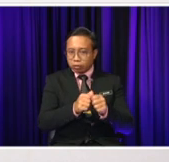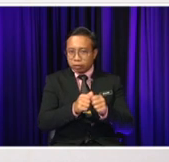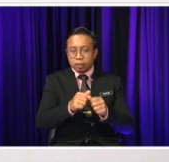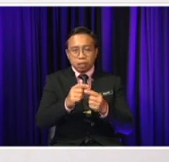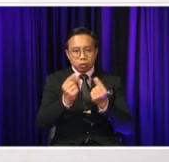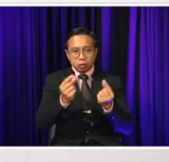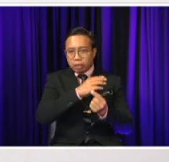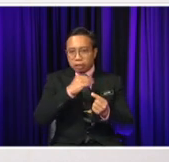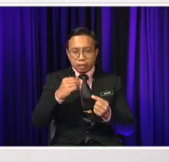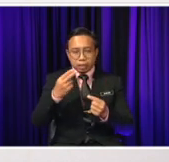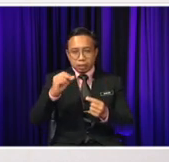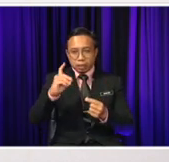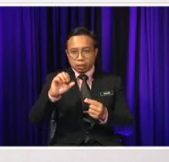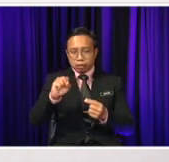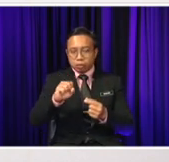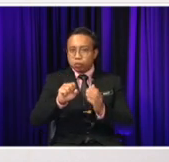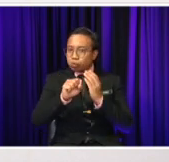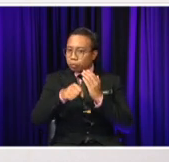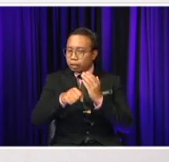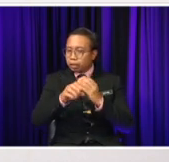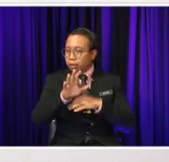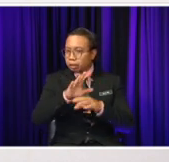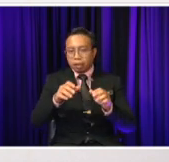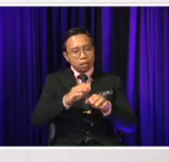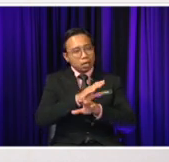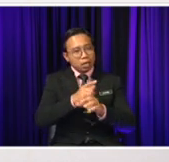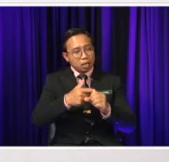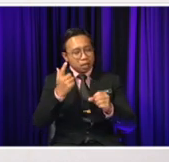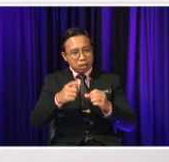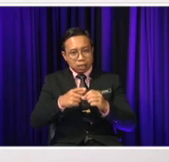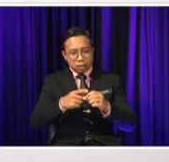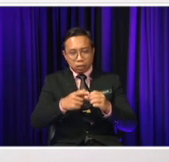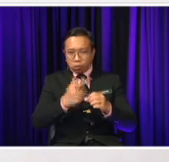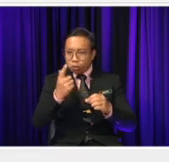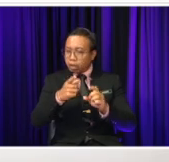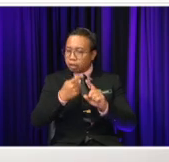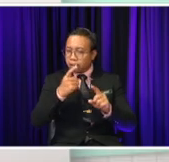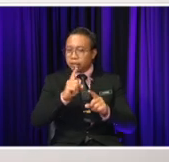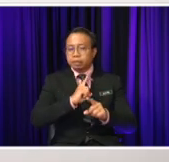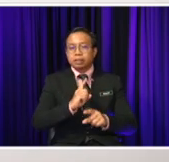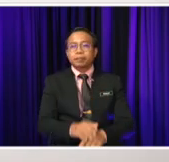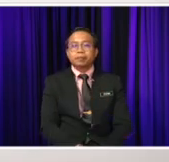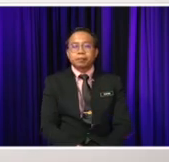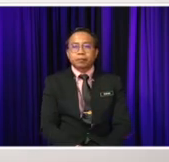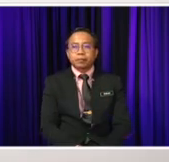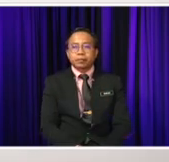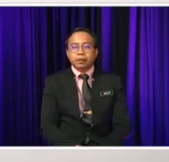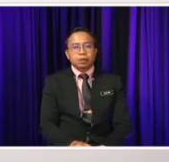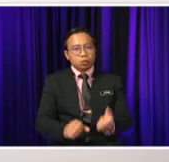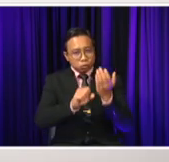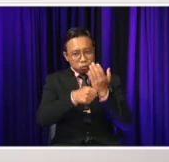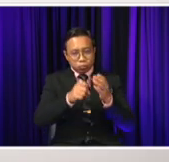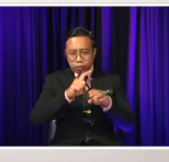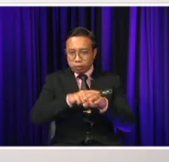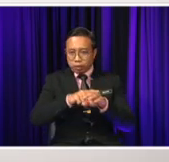supaya tidak tersasar dari syariat islam pertama bersumberkan kepada